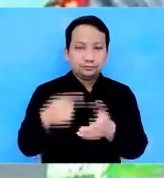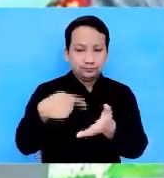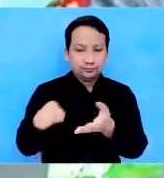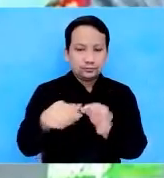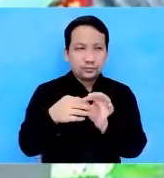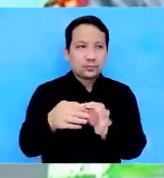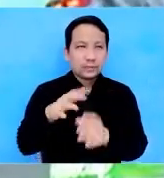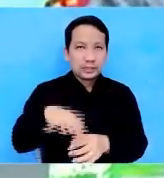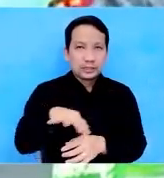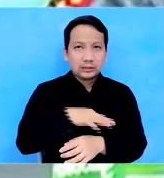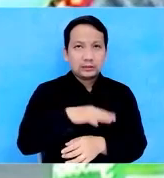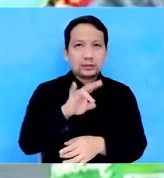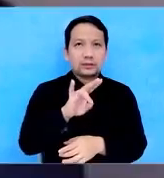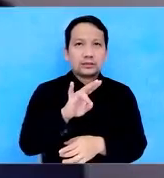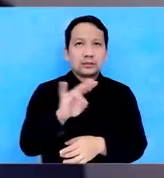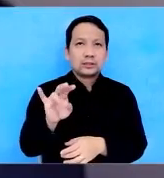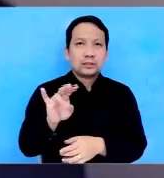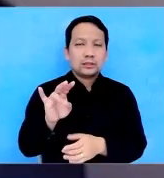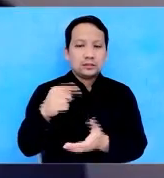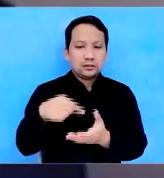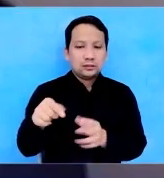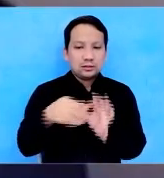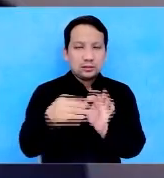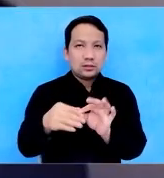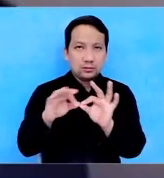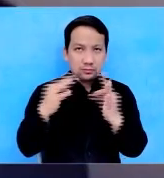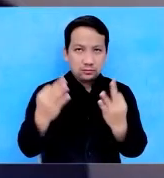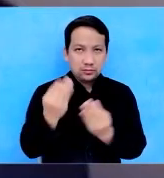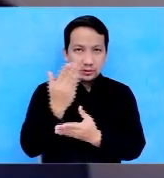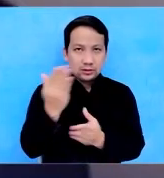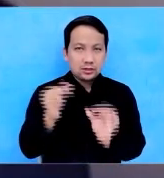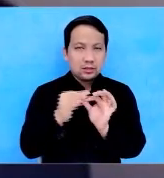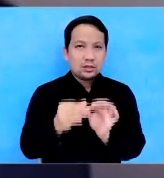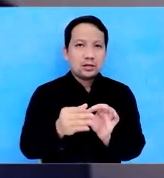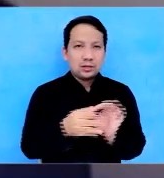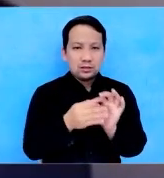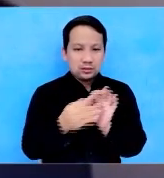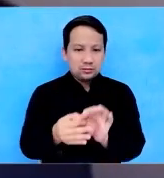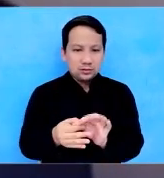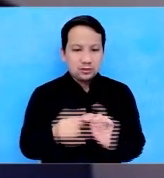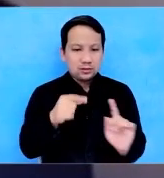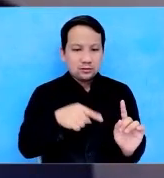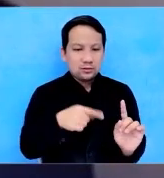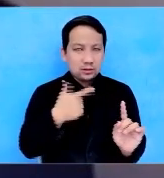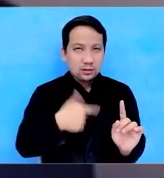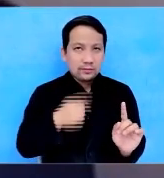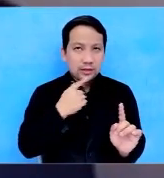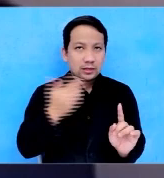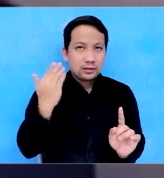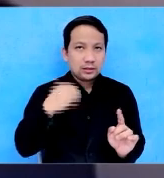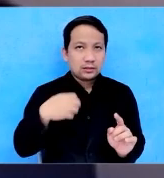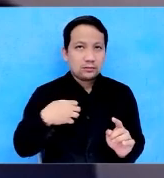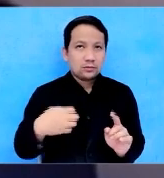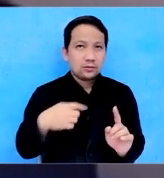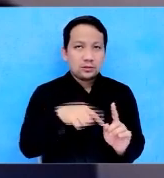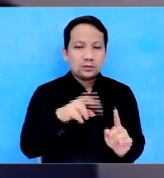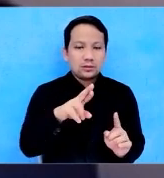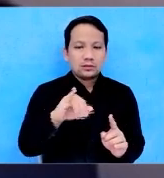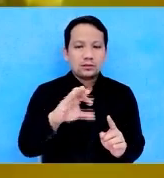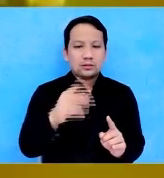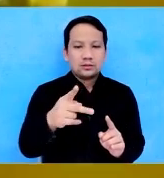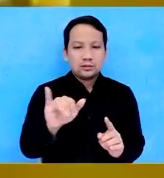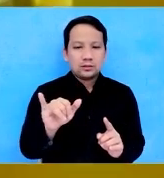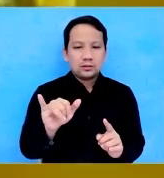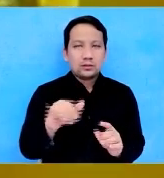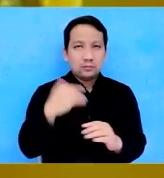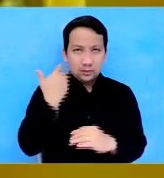halos 700,000 pisong danyo sa pamilya ng mga biktima. Guilty rin ang isa pang dating pulis na si Ricky Arquilita na